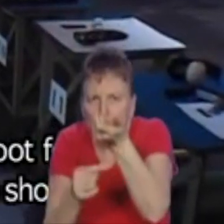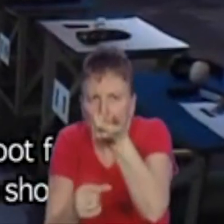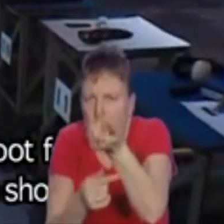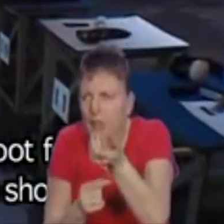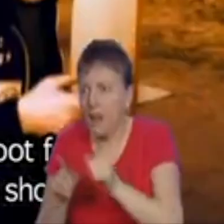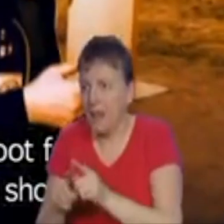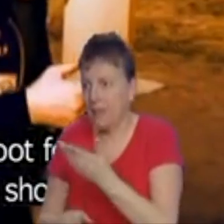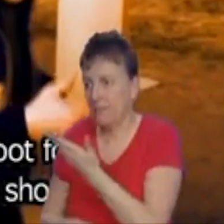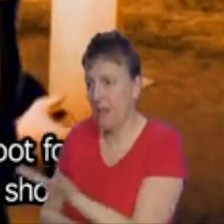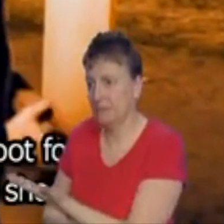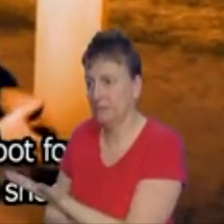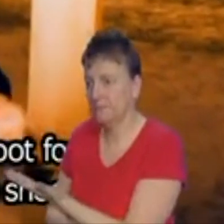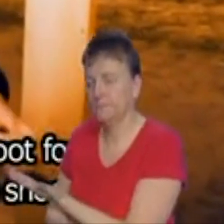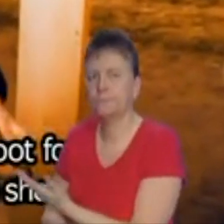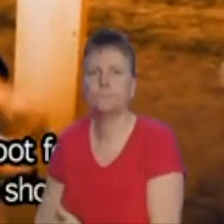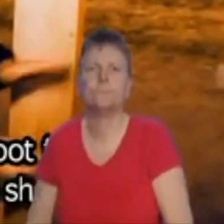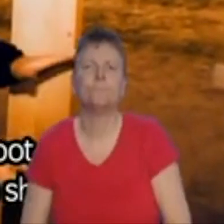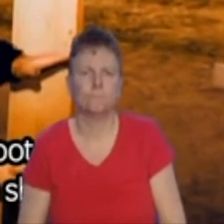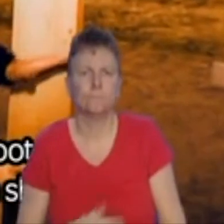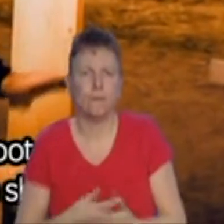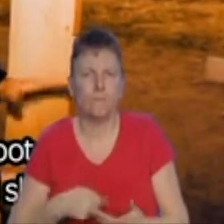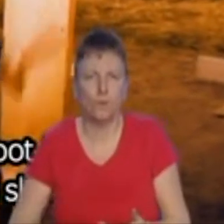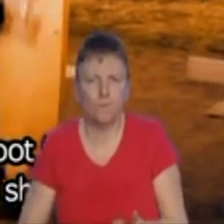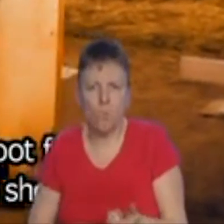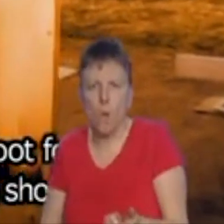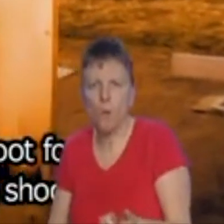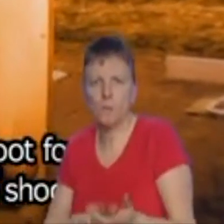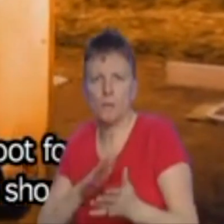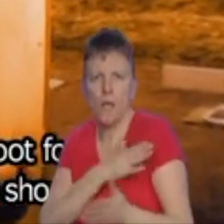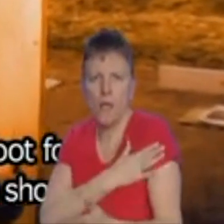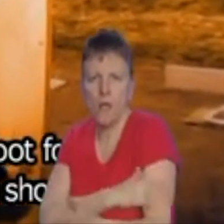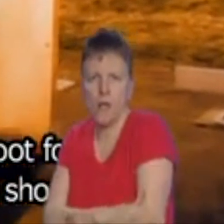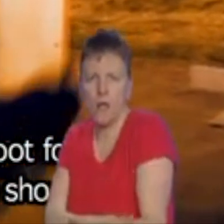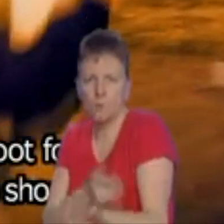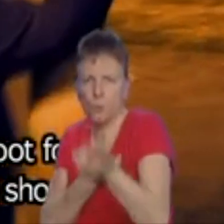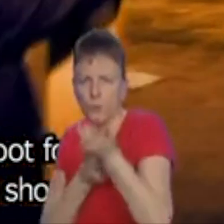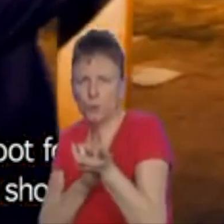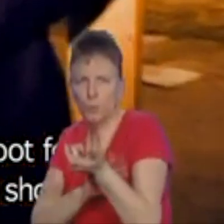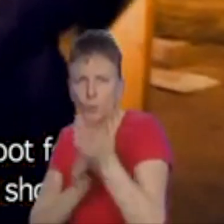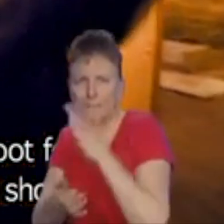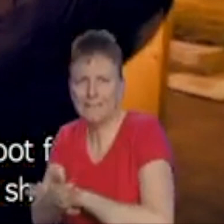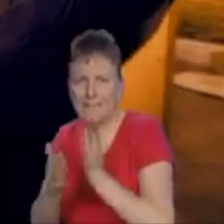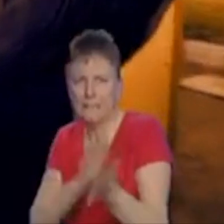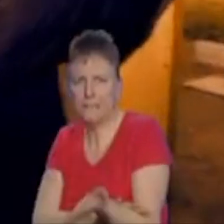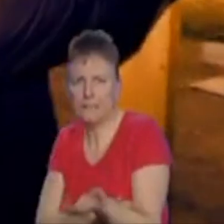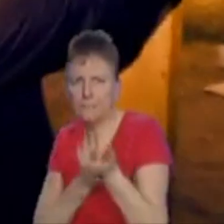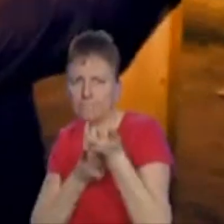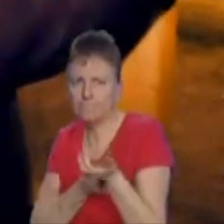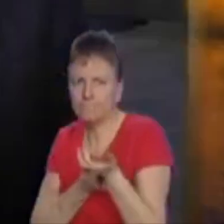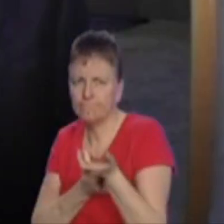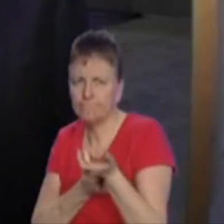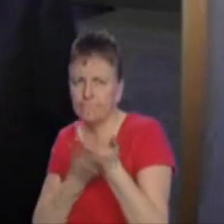pistolet, poser la main sur la palissade avec le pouce qui servira d'appui, poser le poignet dessus et tirer